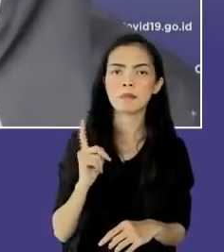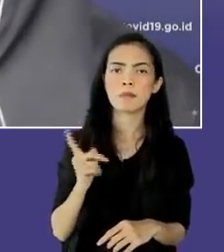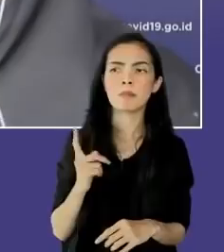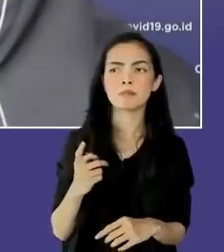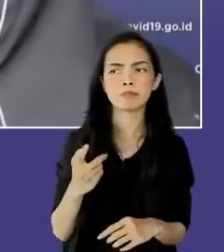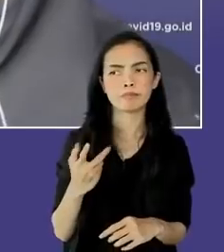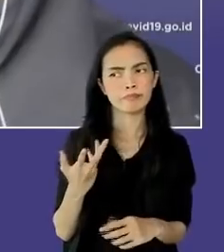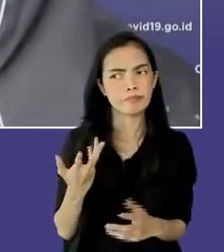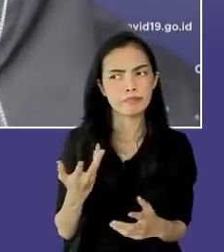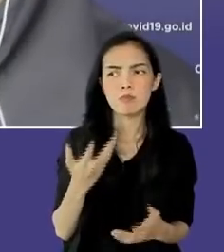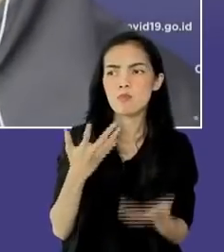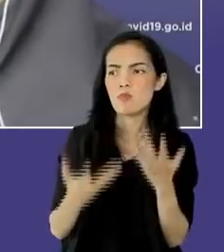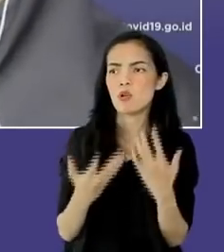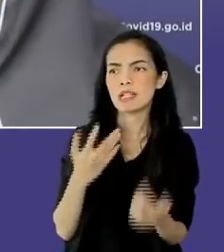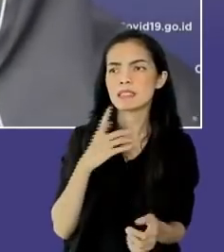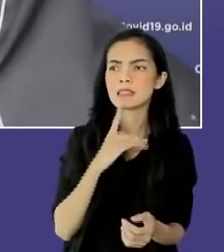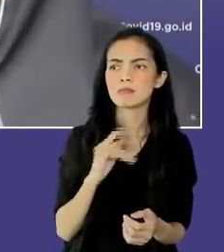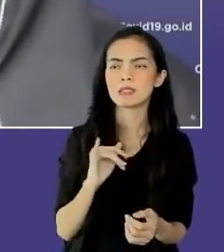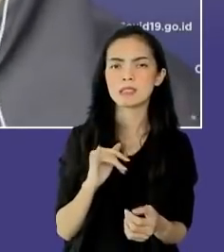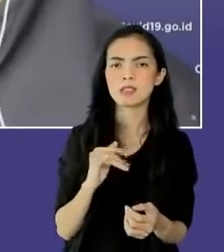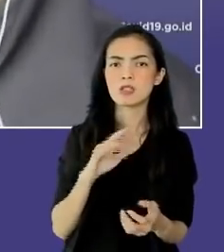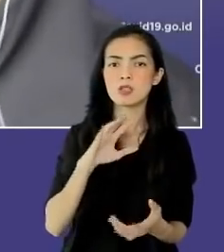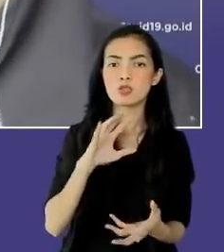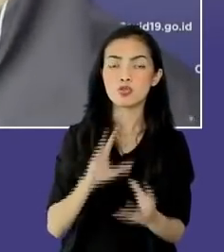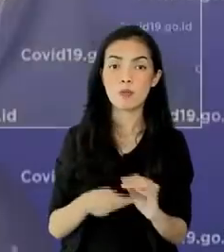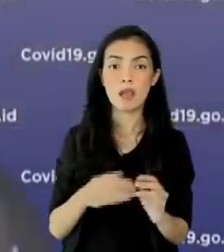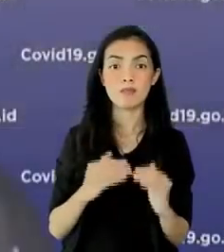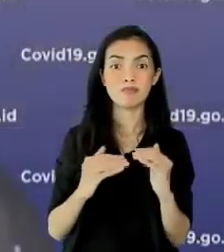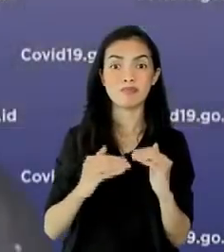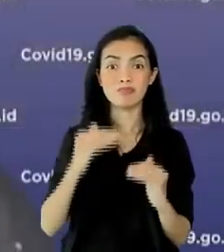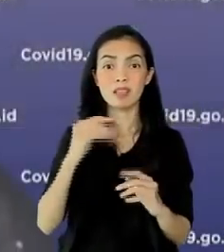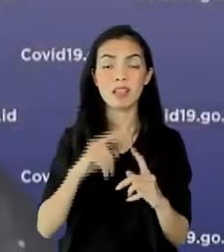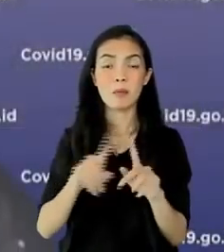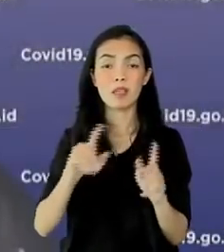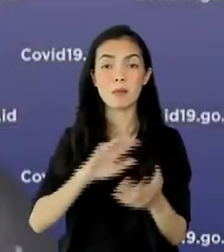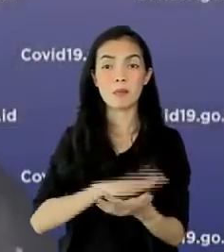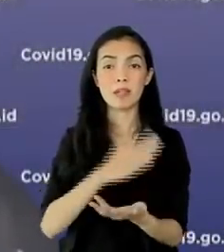kenapa mungkin sama-sama jumlah kasus meningkat,